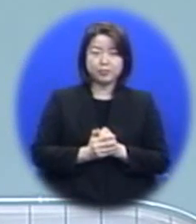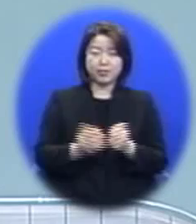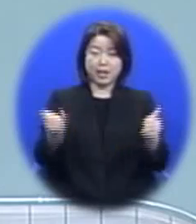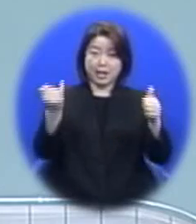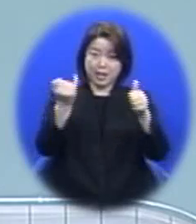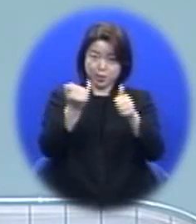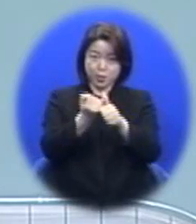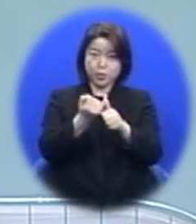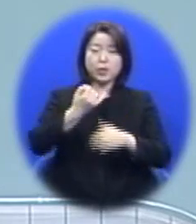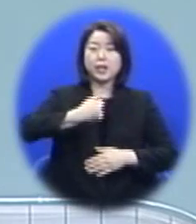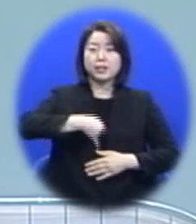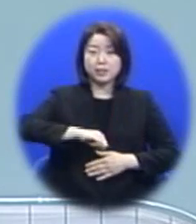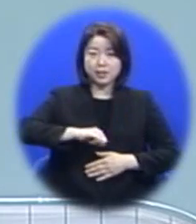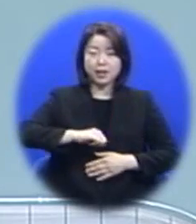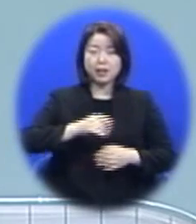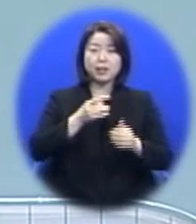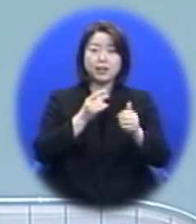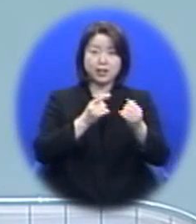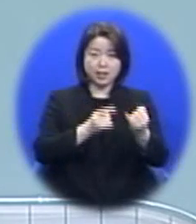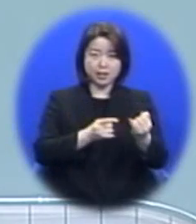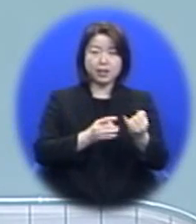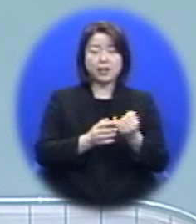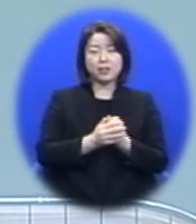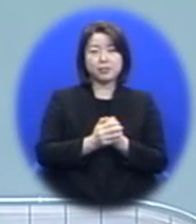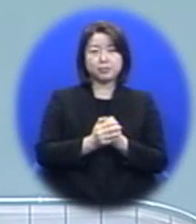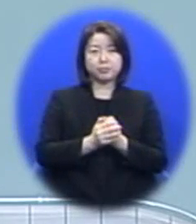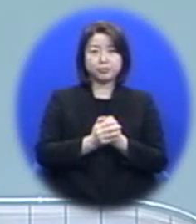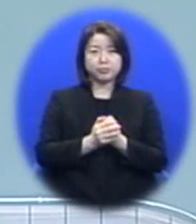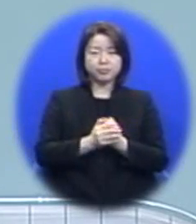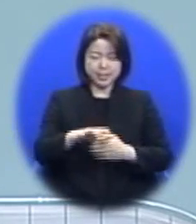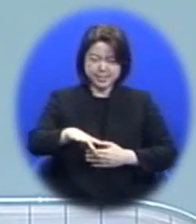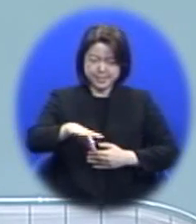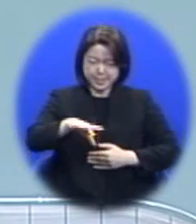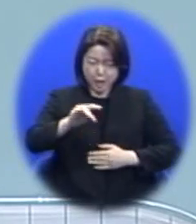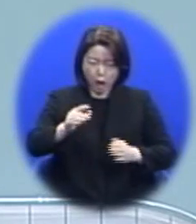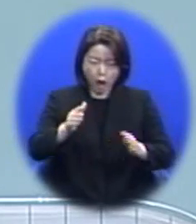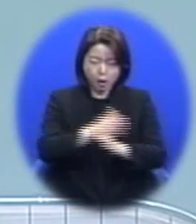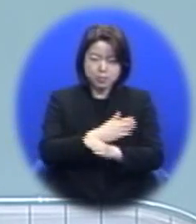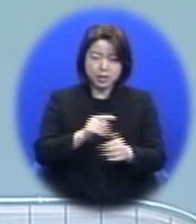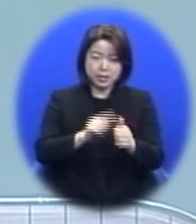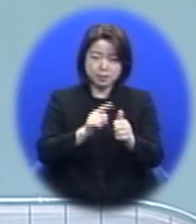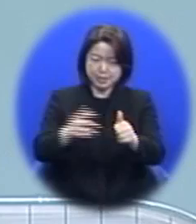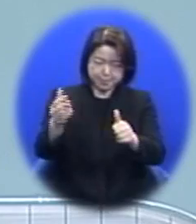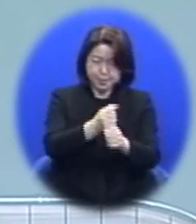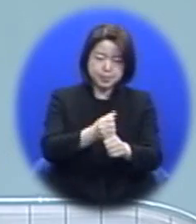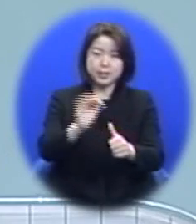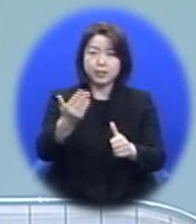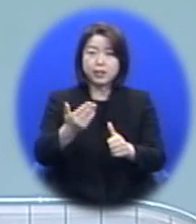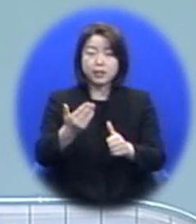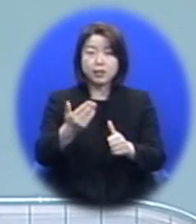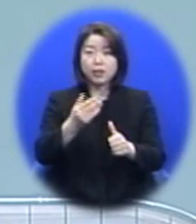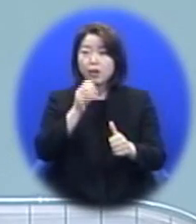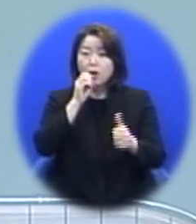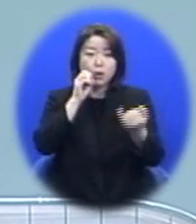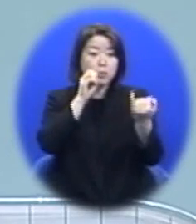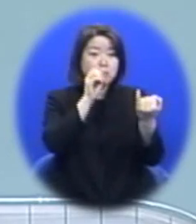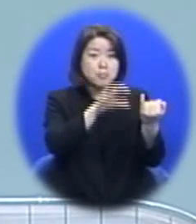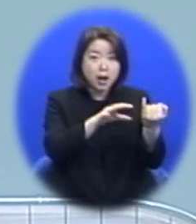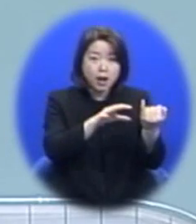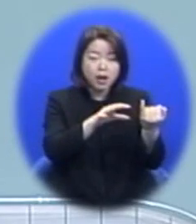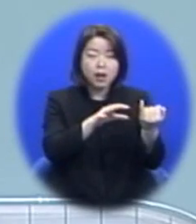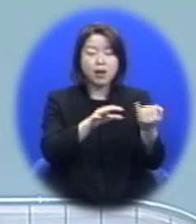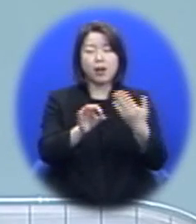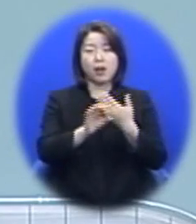결혼하는 딸에게 애초에 확 잡아야 돼. 그는 딸의 가정을